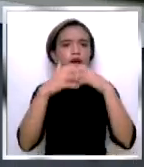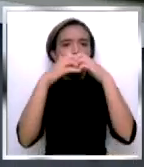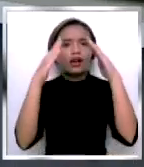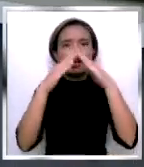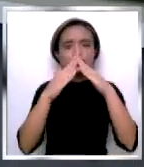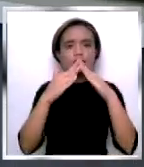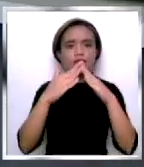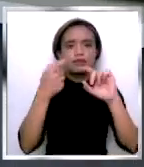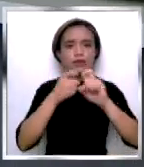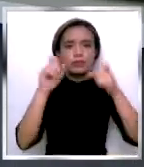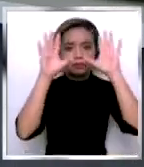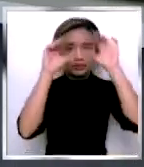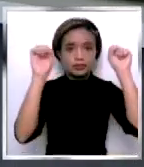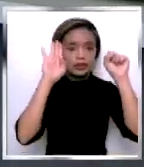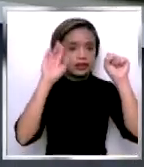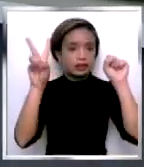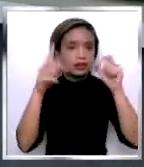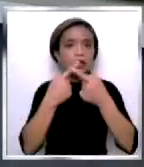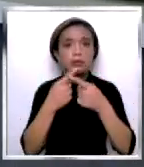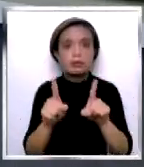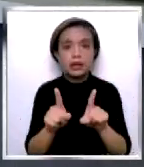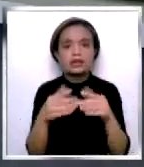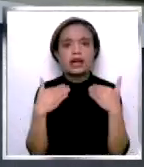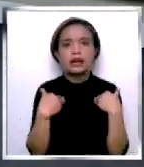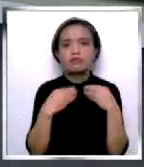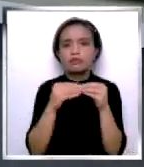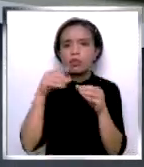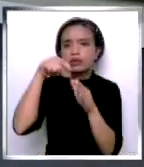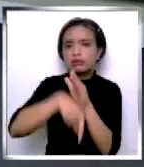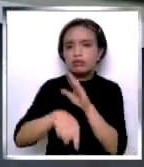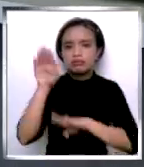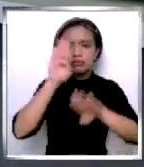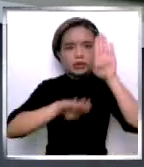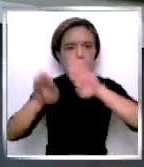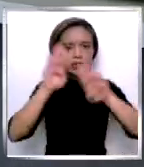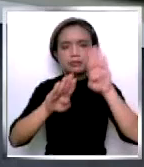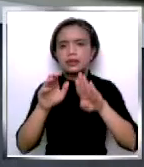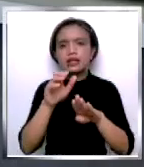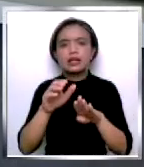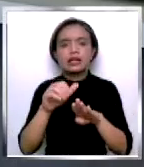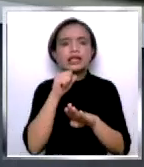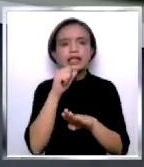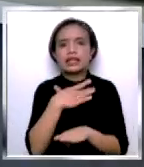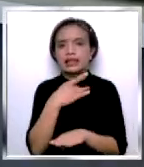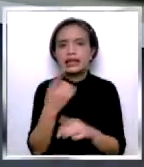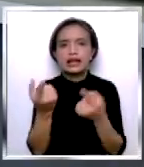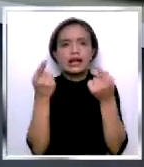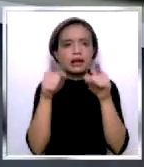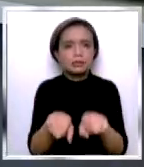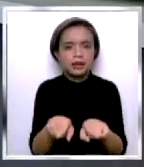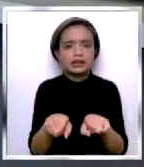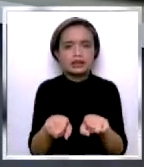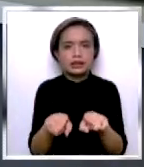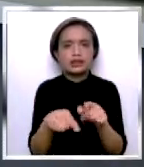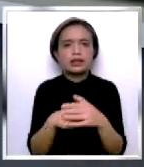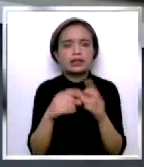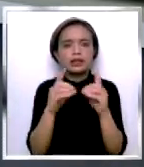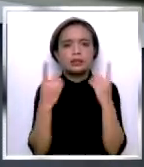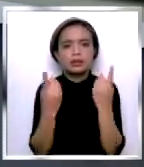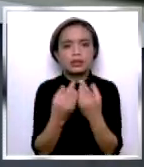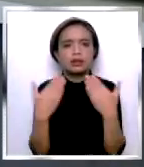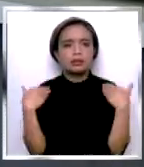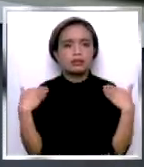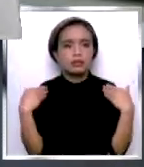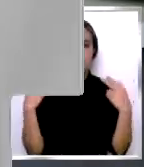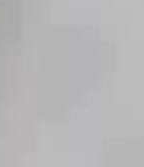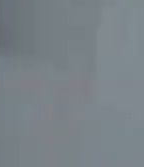pinagtatayo ang lupa, may mas malalim pang problema ang gustong maiwasan, ang Department of Human Settlement and Urban Development. At yan po ang tinutukan